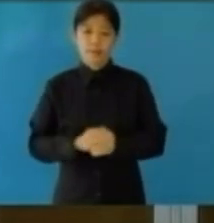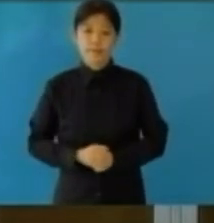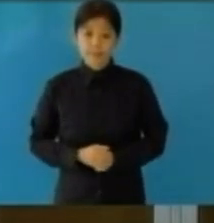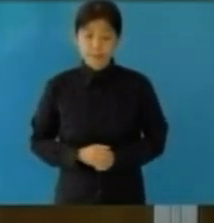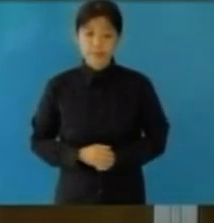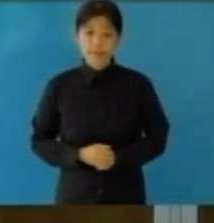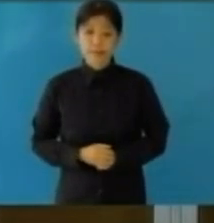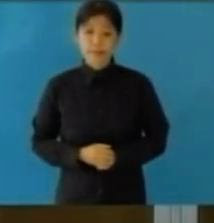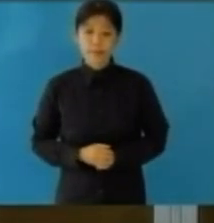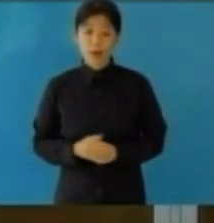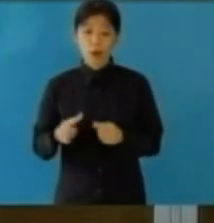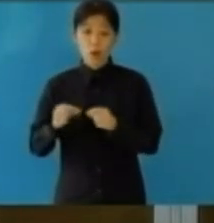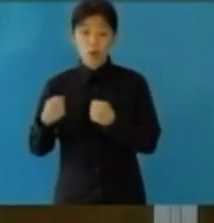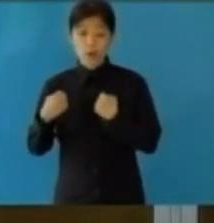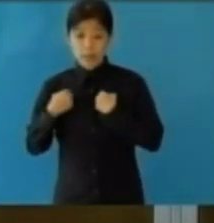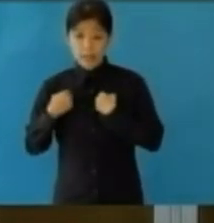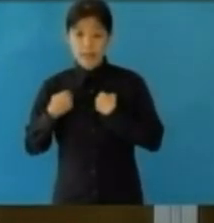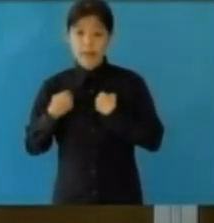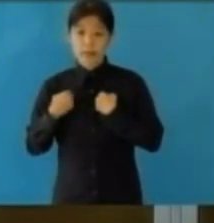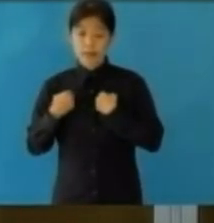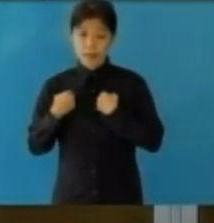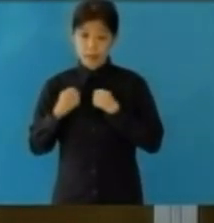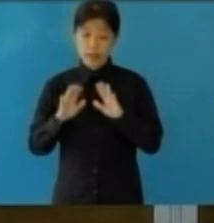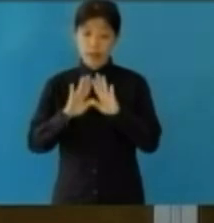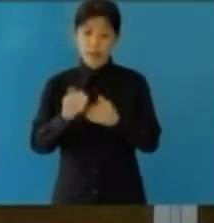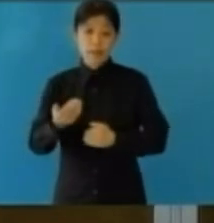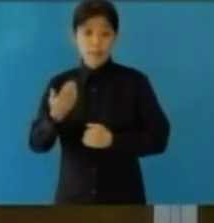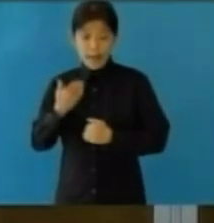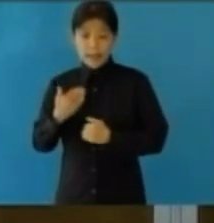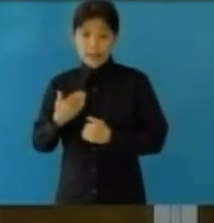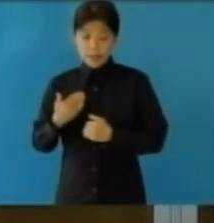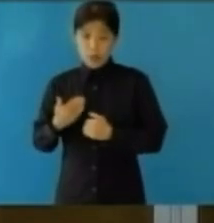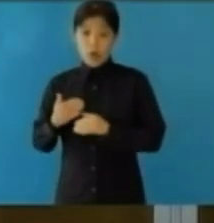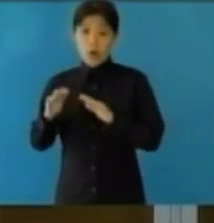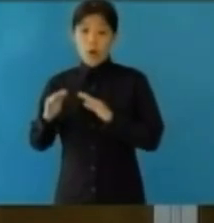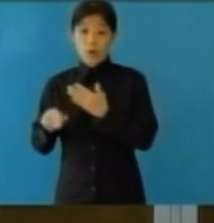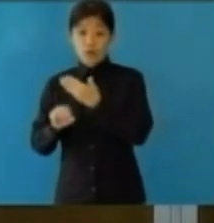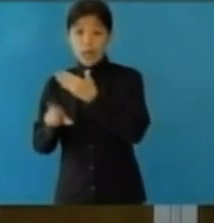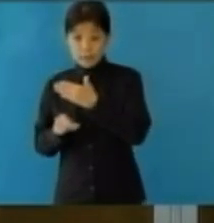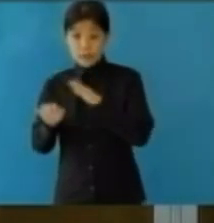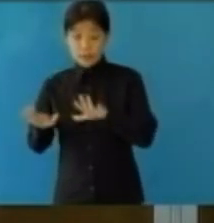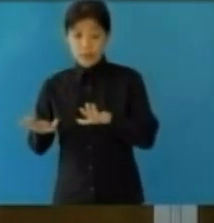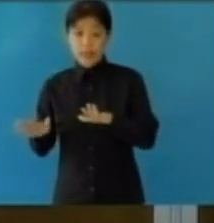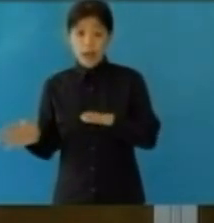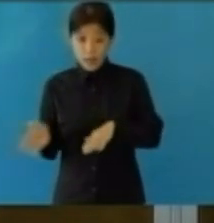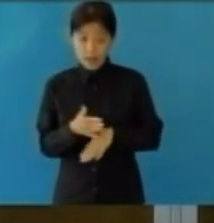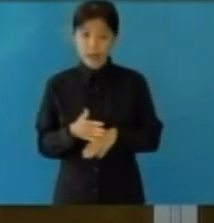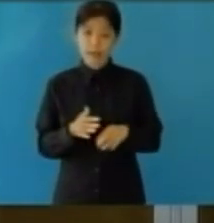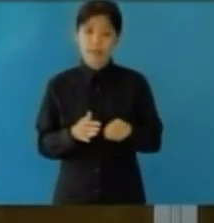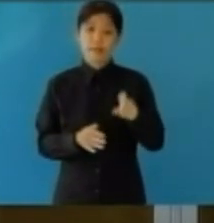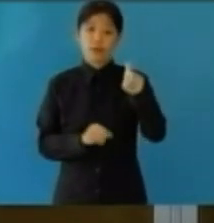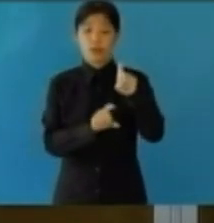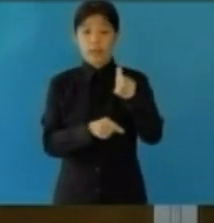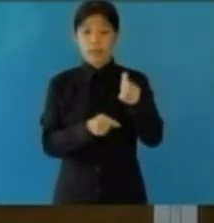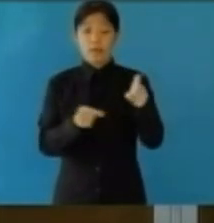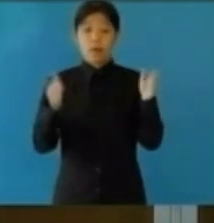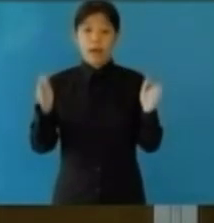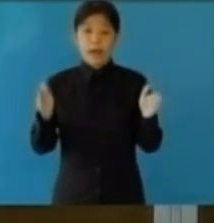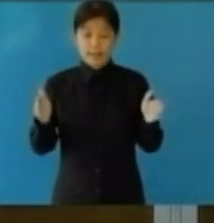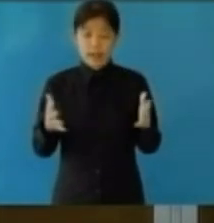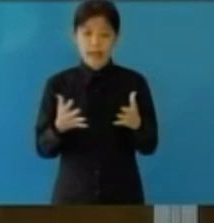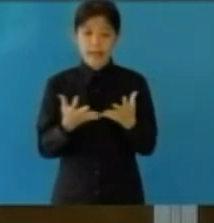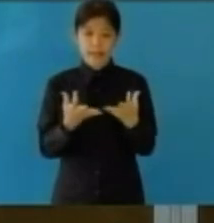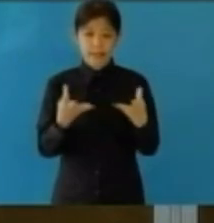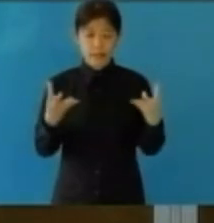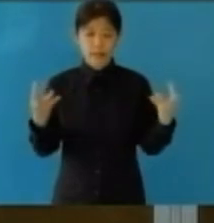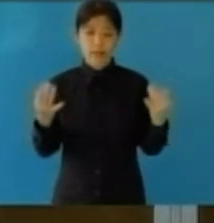が、国体の会期前実施競技が行われている今月から、本会期中の来月にかけては、多くの県民が目